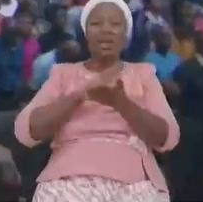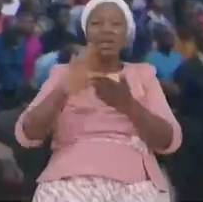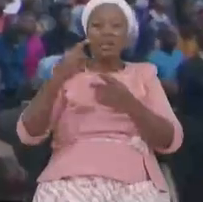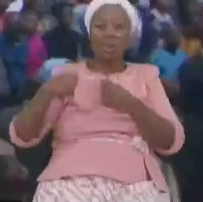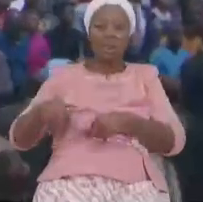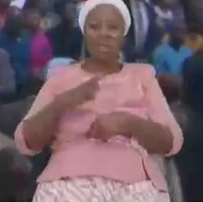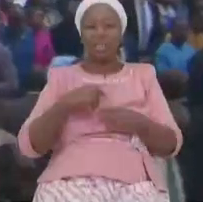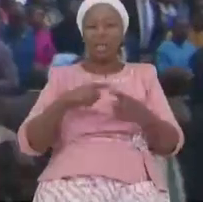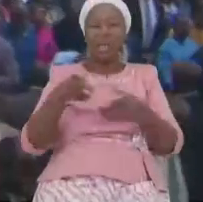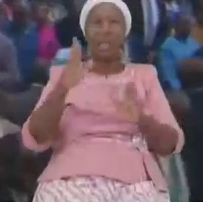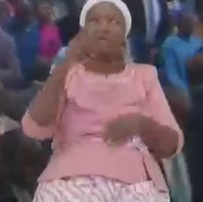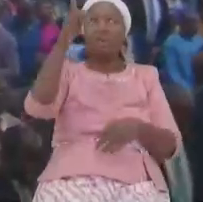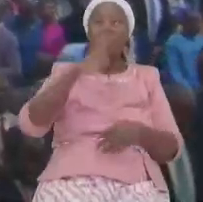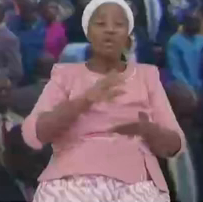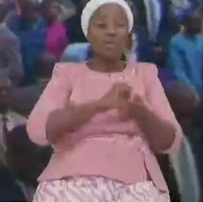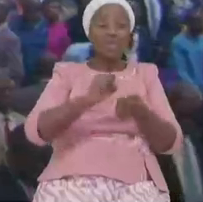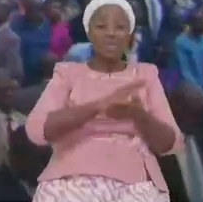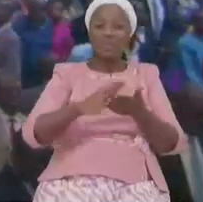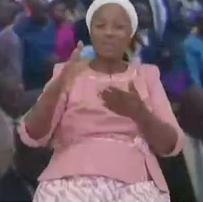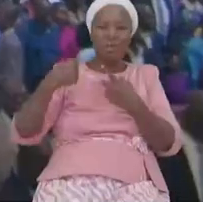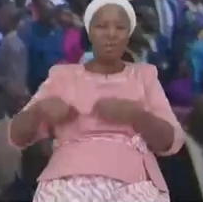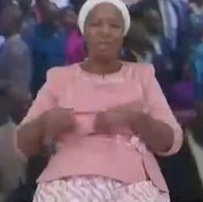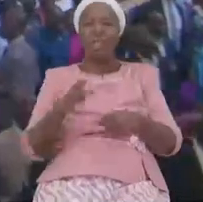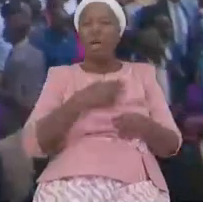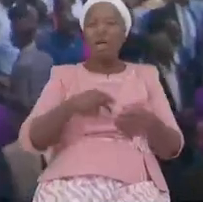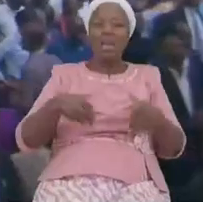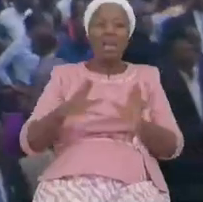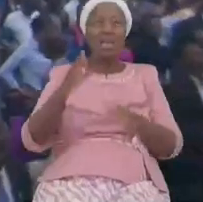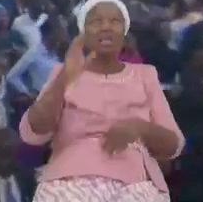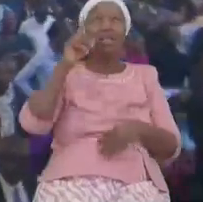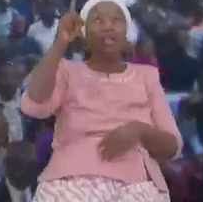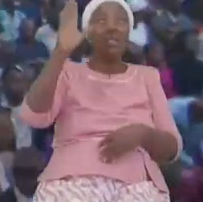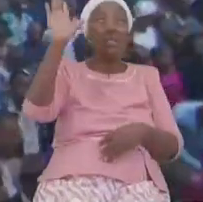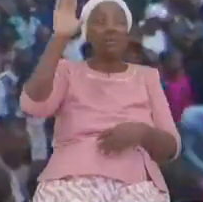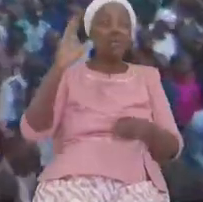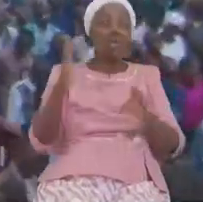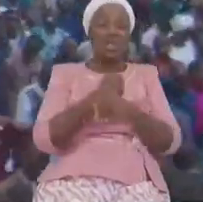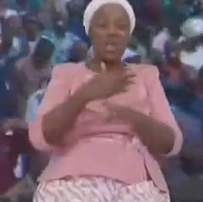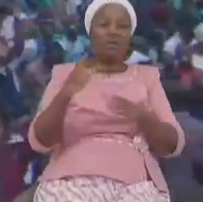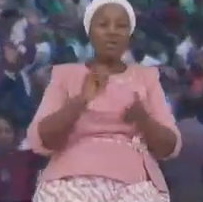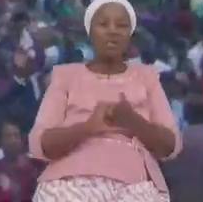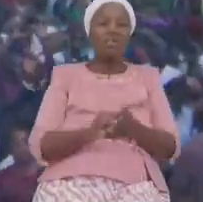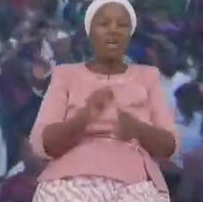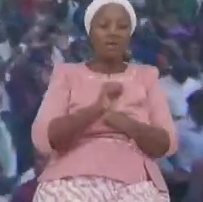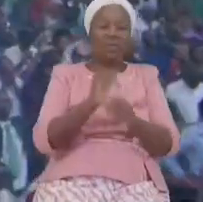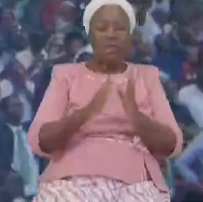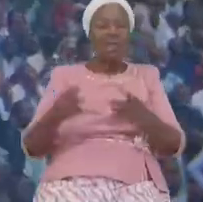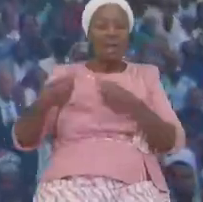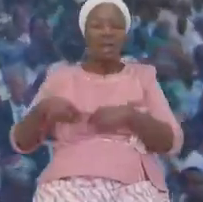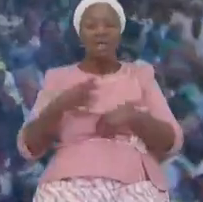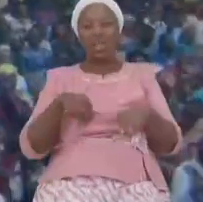ton cœur, et qu'il ôte ce cœur de pierre de ton corps. Et qui te donne un cœur de